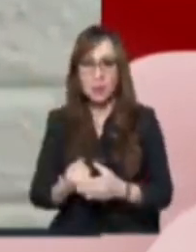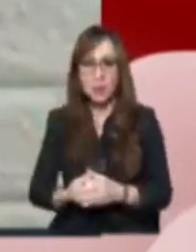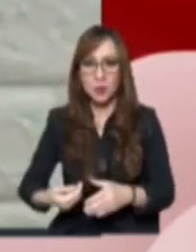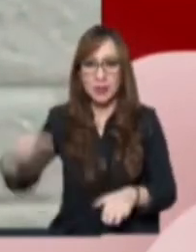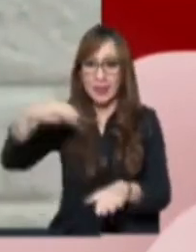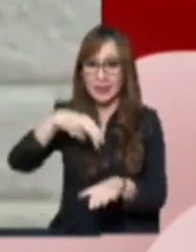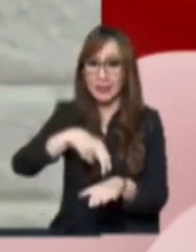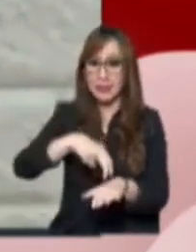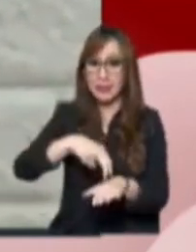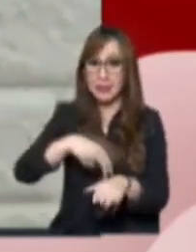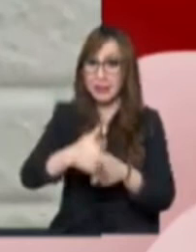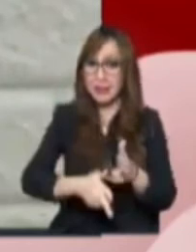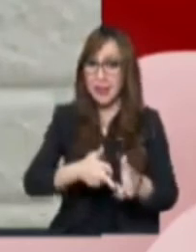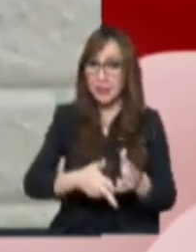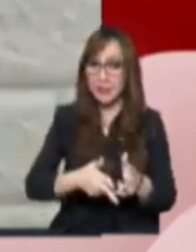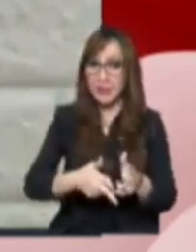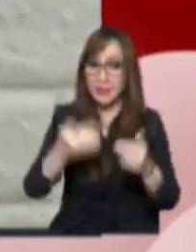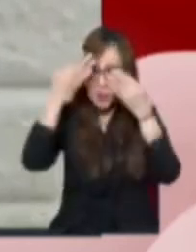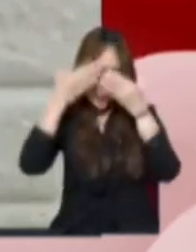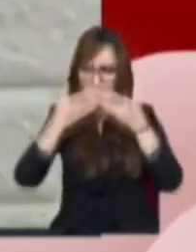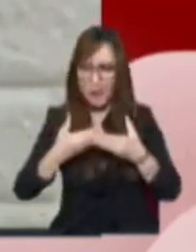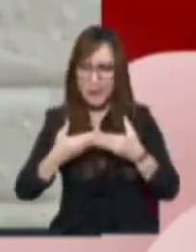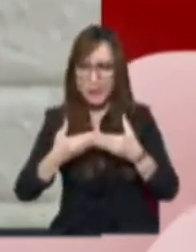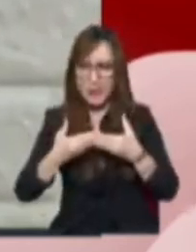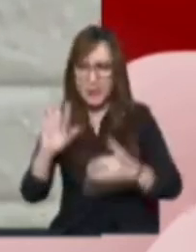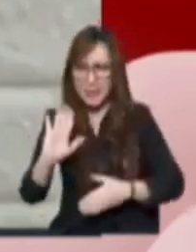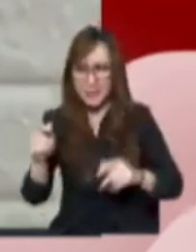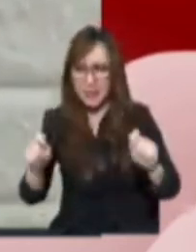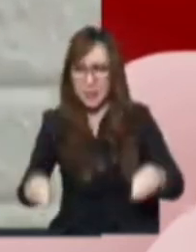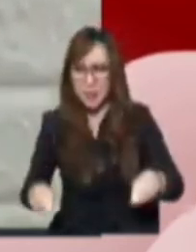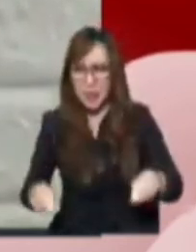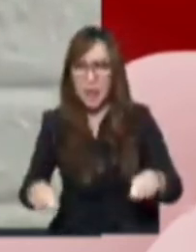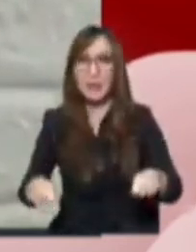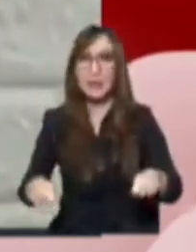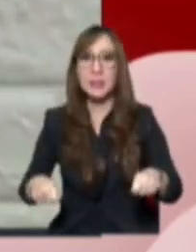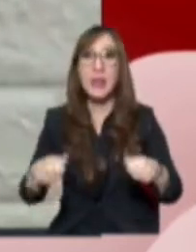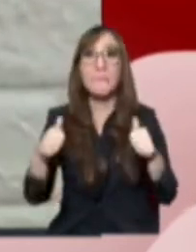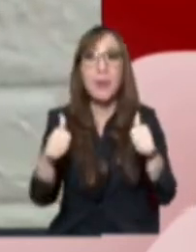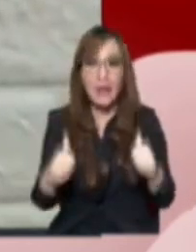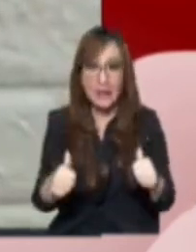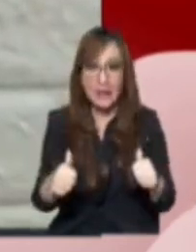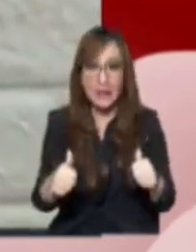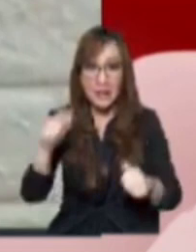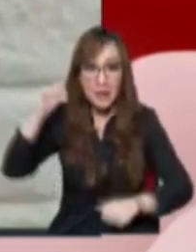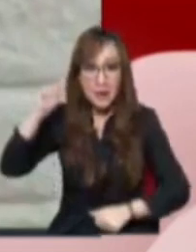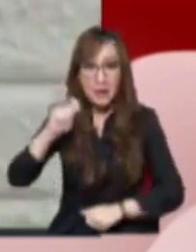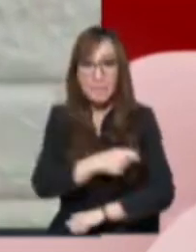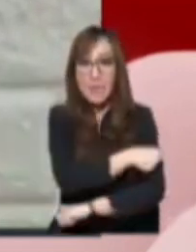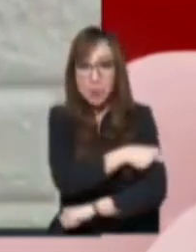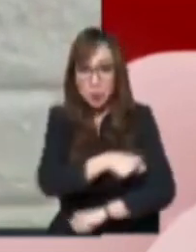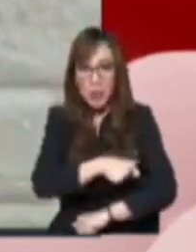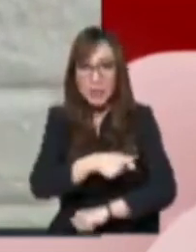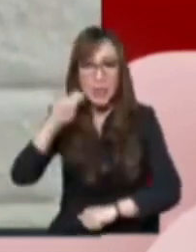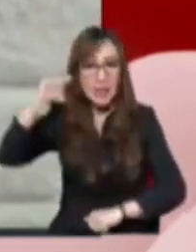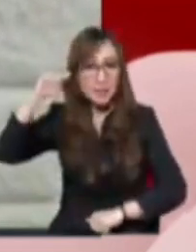atau maskernya tidak dipakai secara sempurna atau petugas kami akan mengingatkan dan mengingatkan